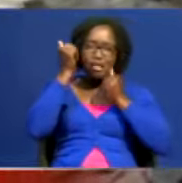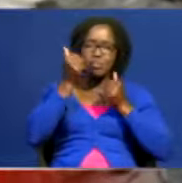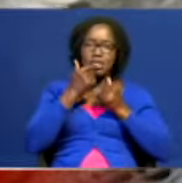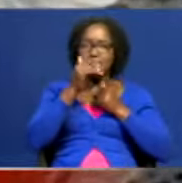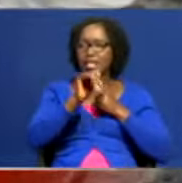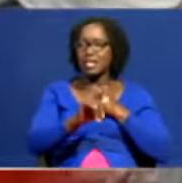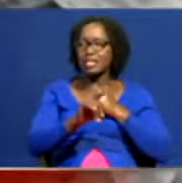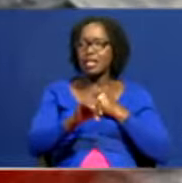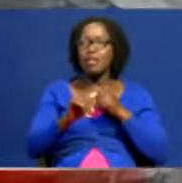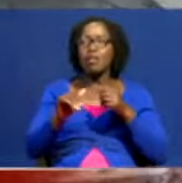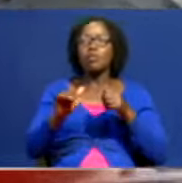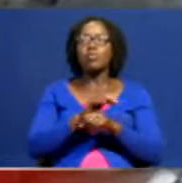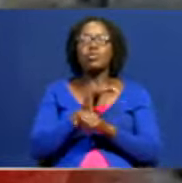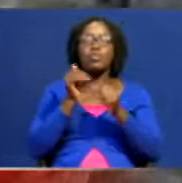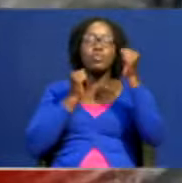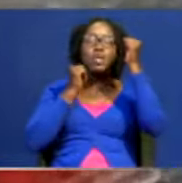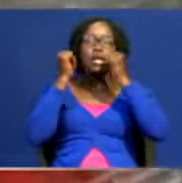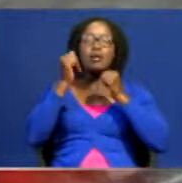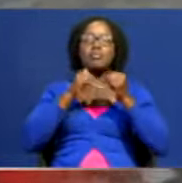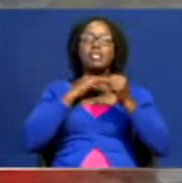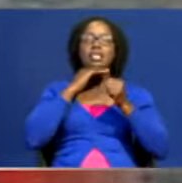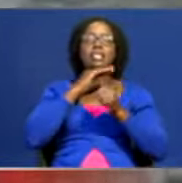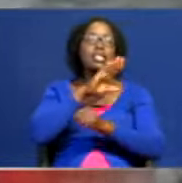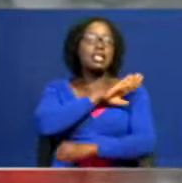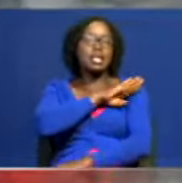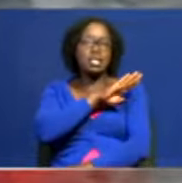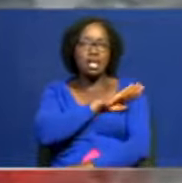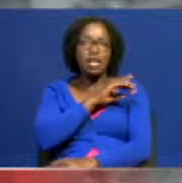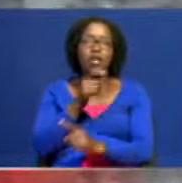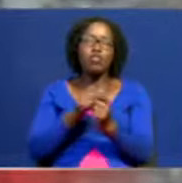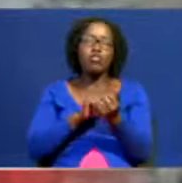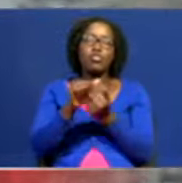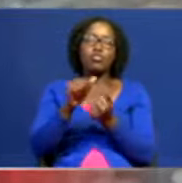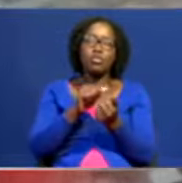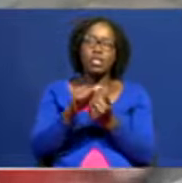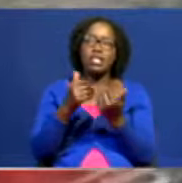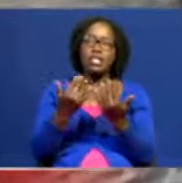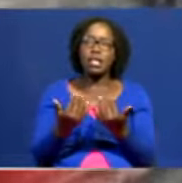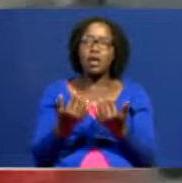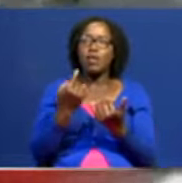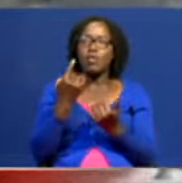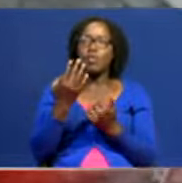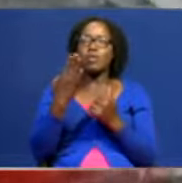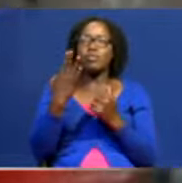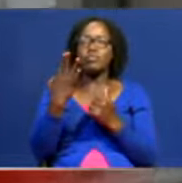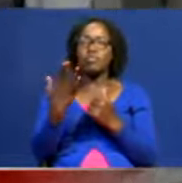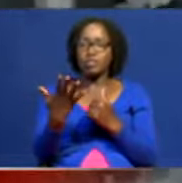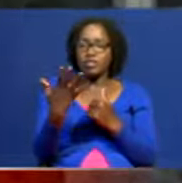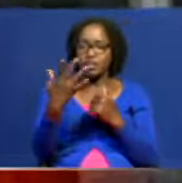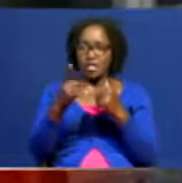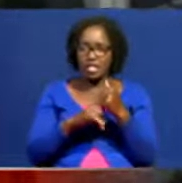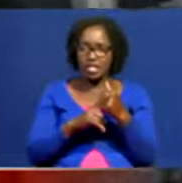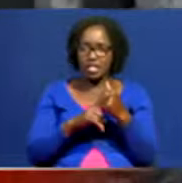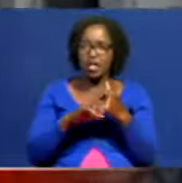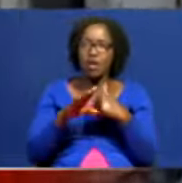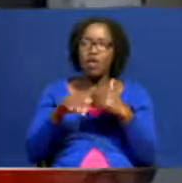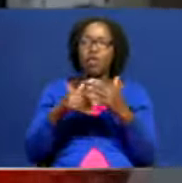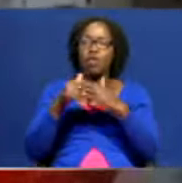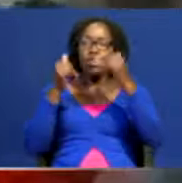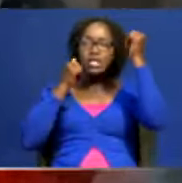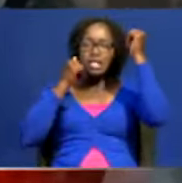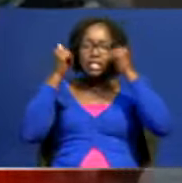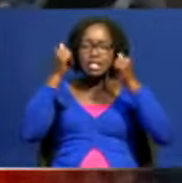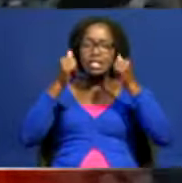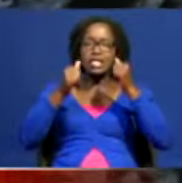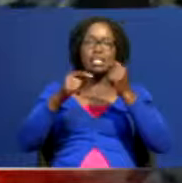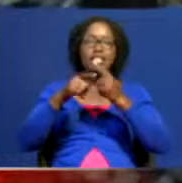kadhaa wameuawa huko Gaza tangu siku ya Ijumaa na kufikisha 156 jumla ya idadi ya wanajeshi